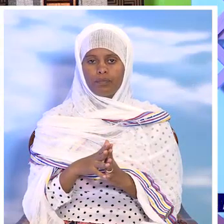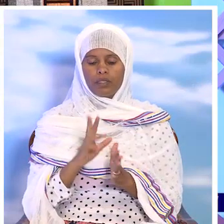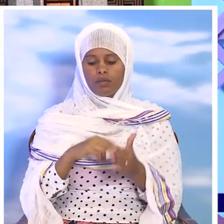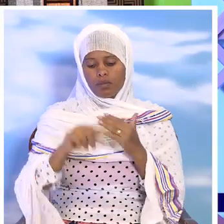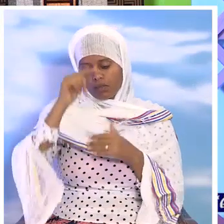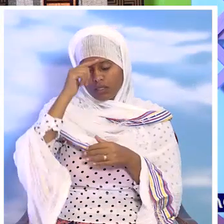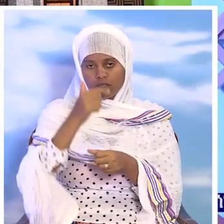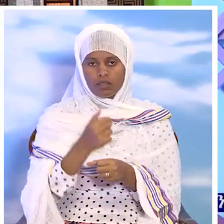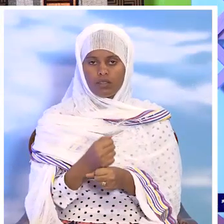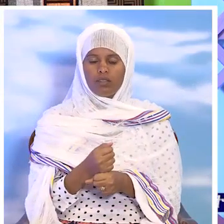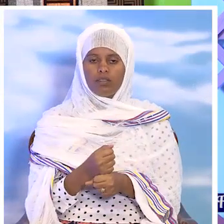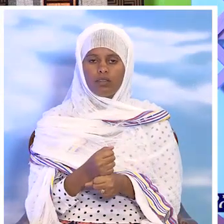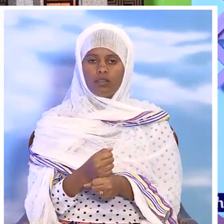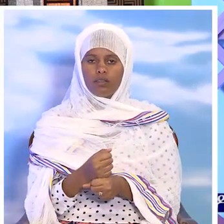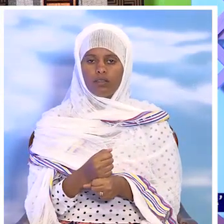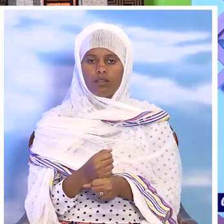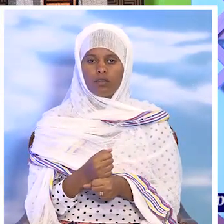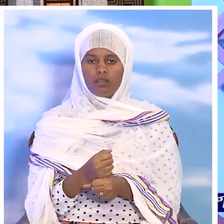ክንጸነእ